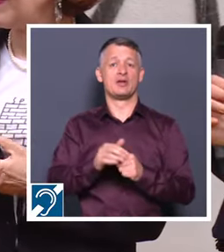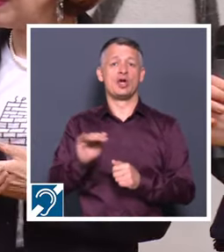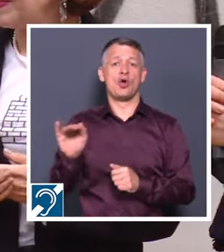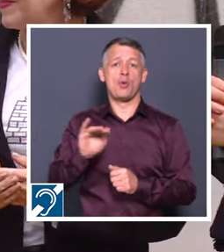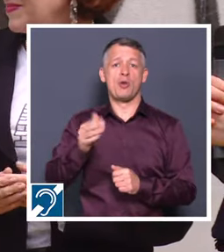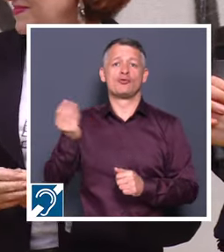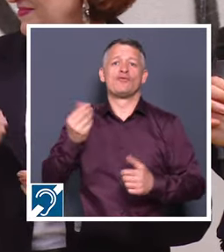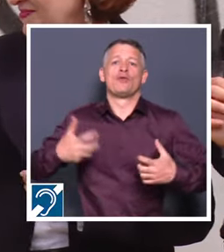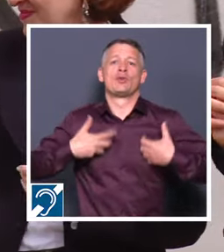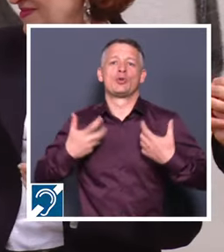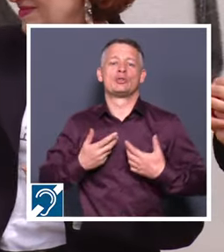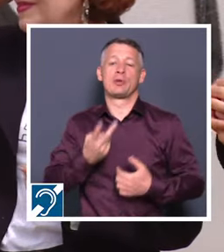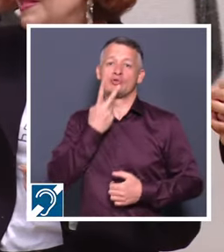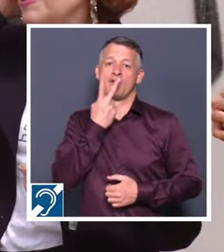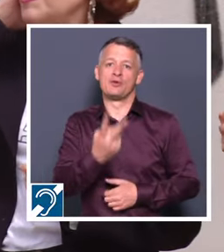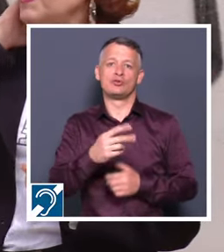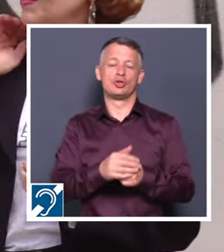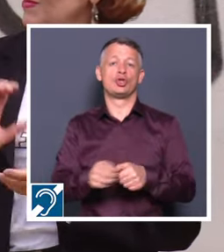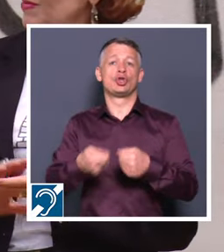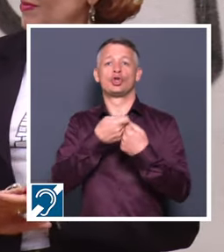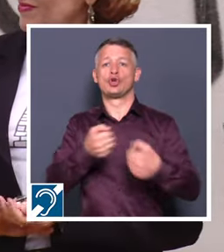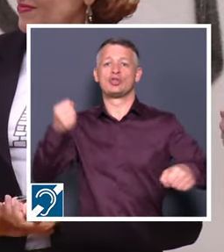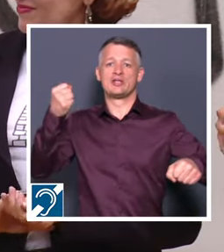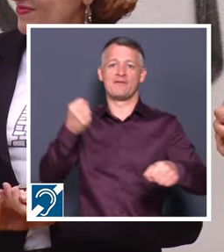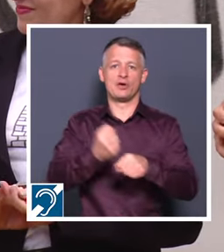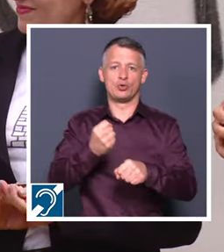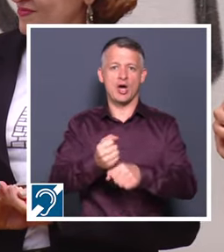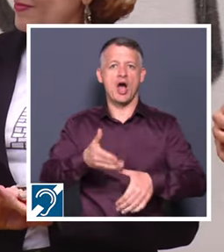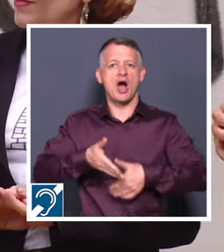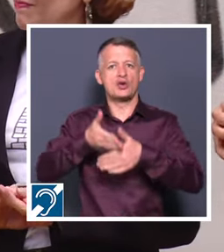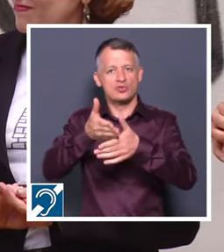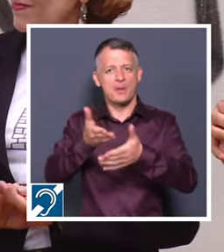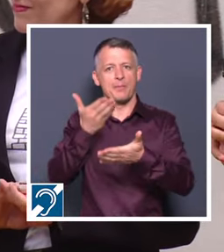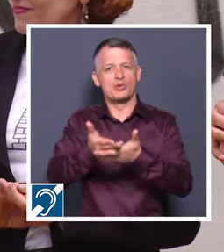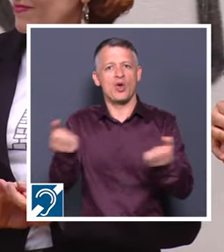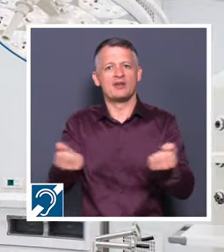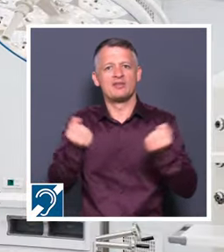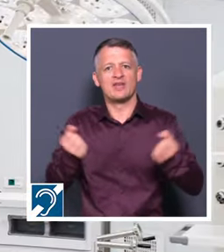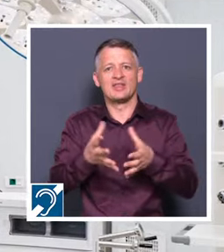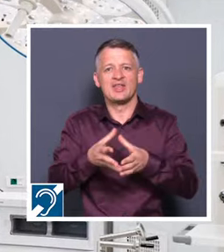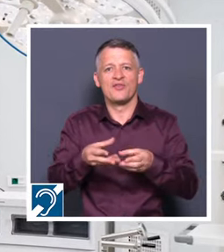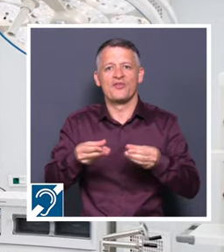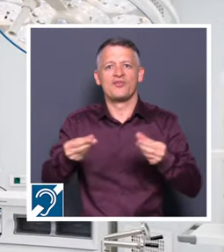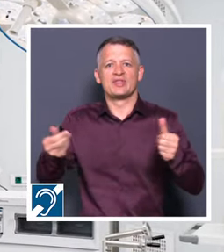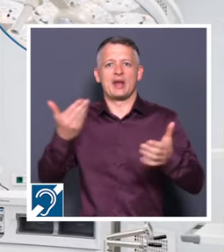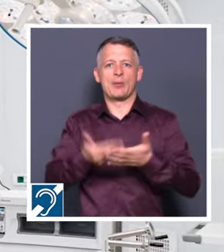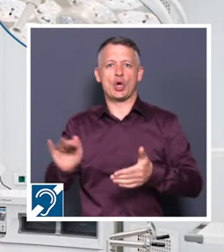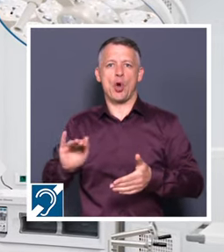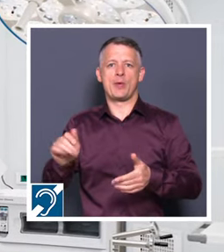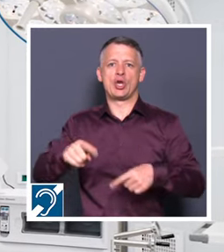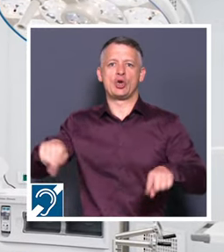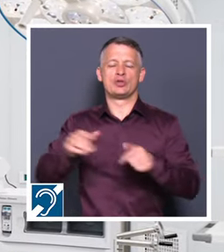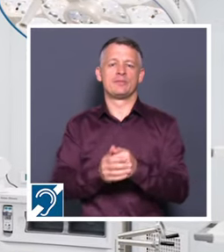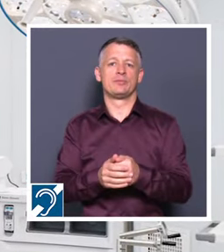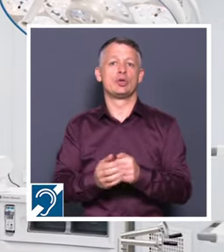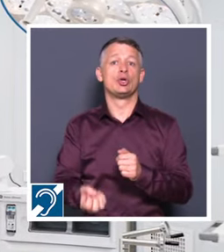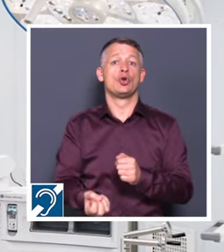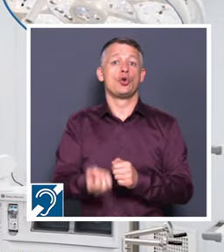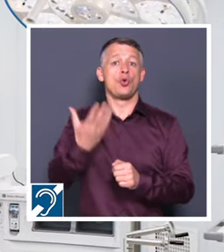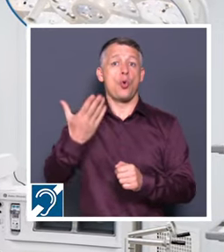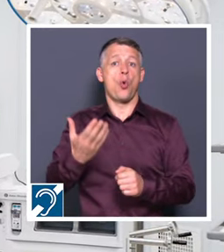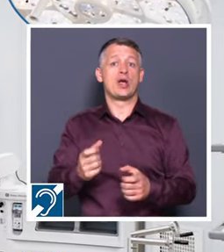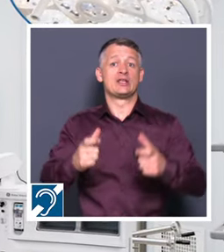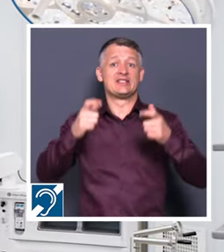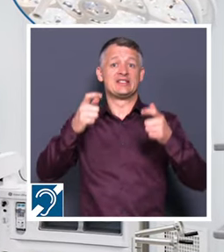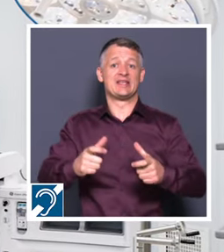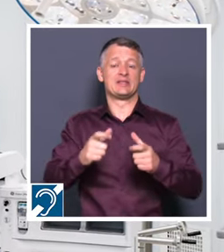că tot ceea ce s-a făcut ajută la procesul de vindecare pentru copiii noștri. Noua secție de neurochirurgie are